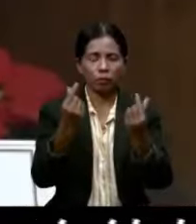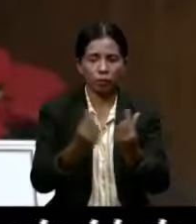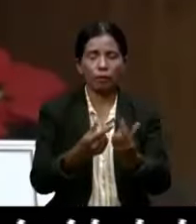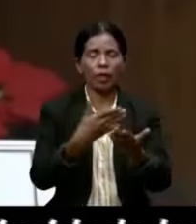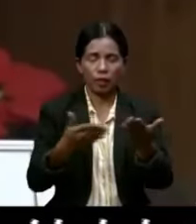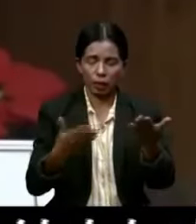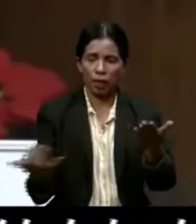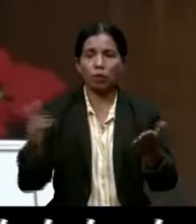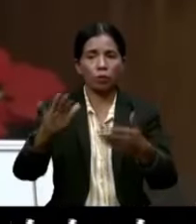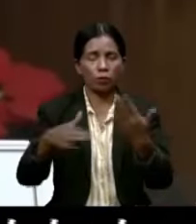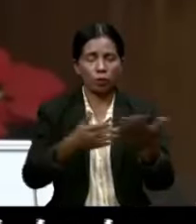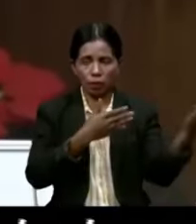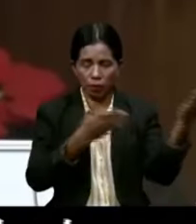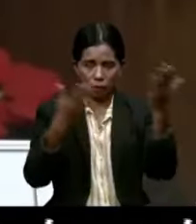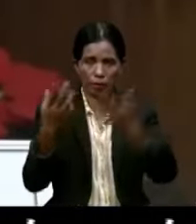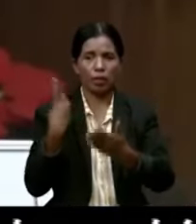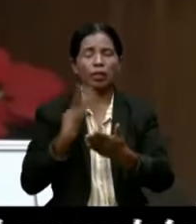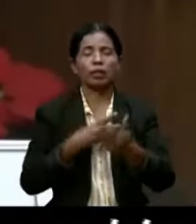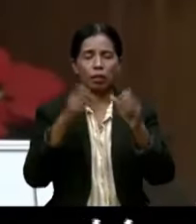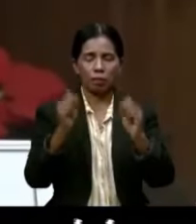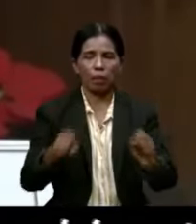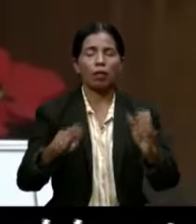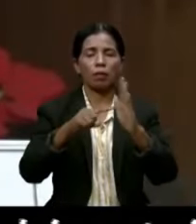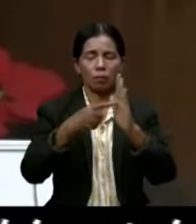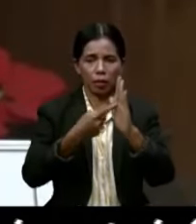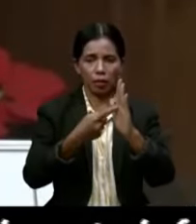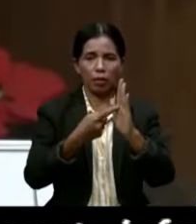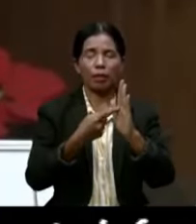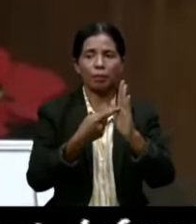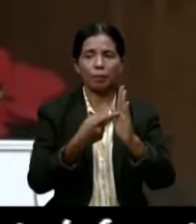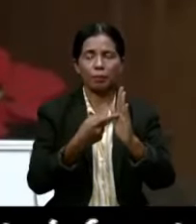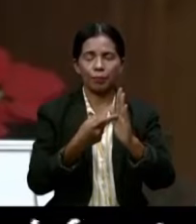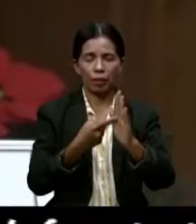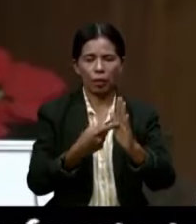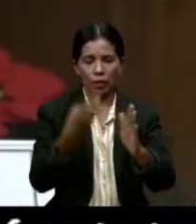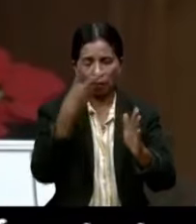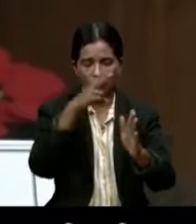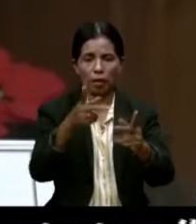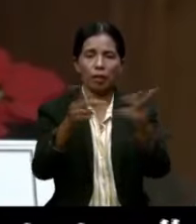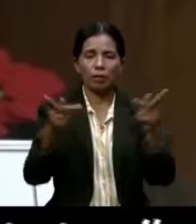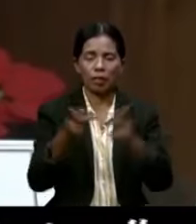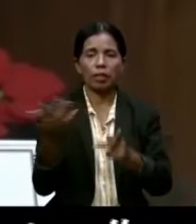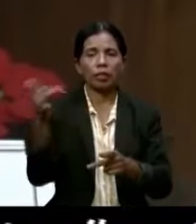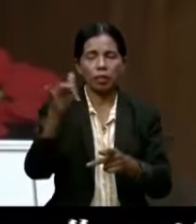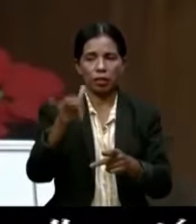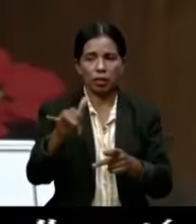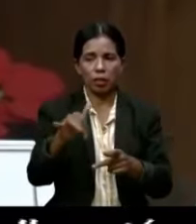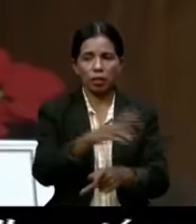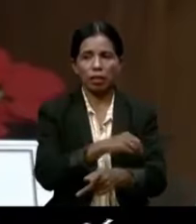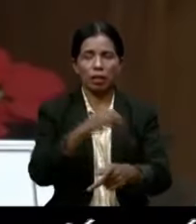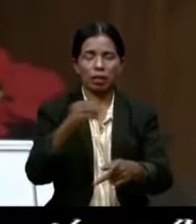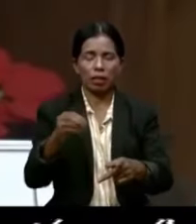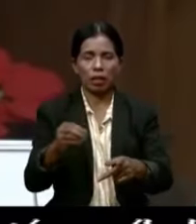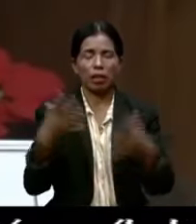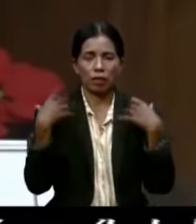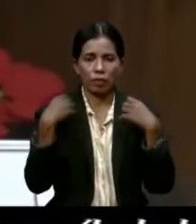dele toona. Entah kita bele hahu ona halo instalasi samba ya. Fatin sir nebe de minyak energi makas ne.